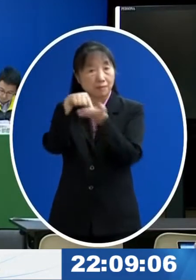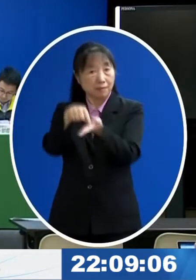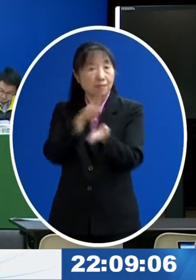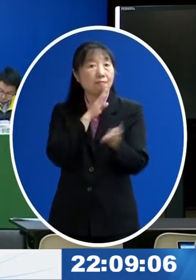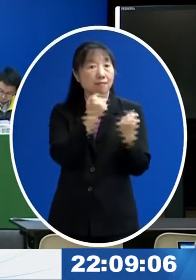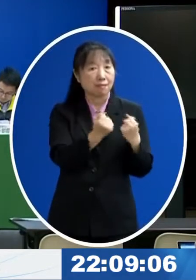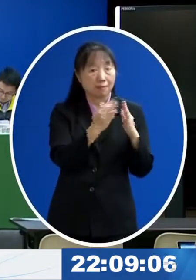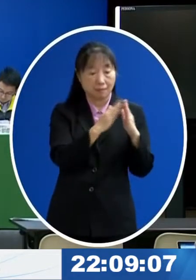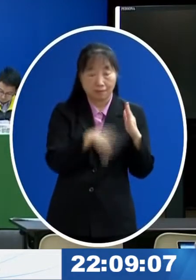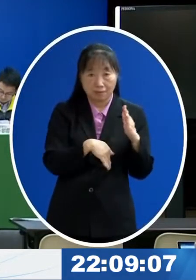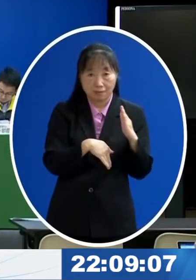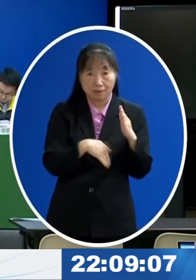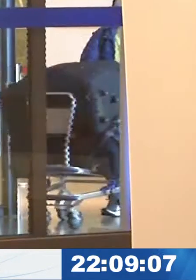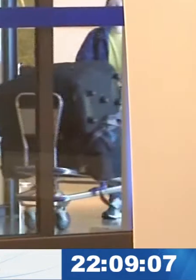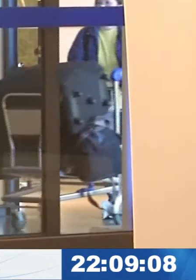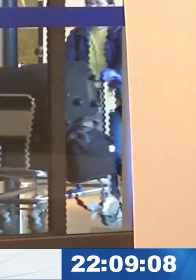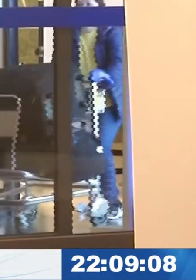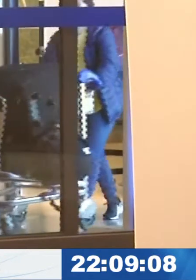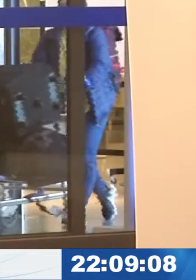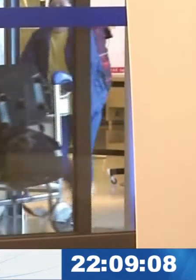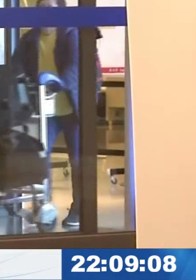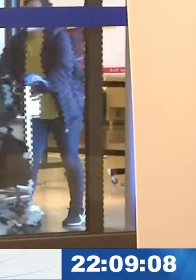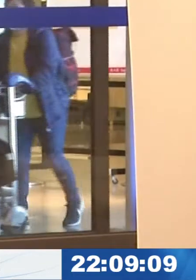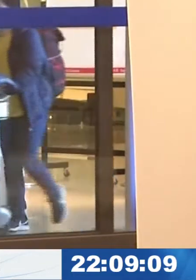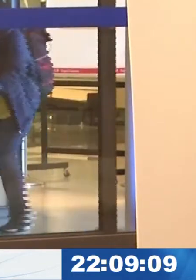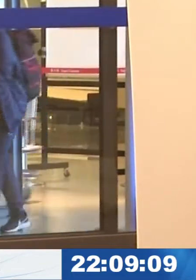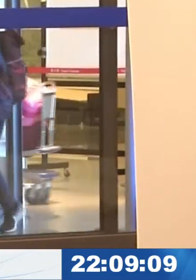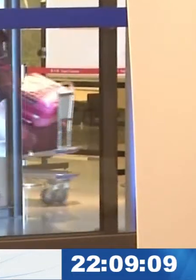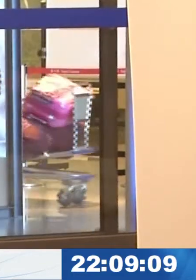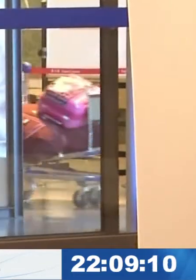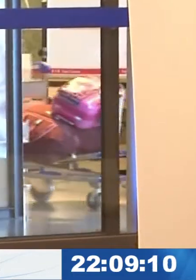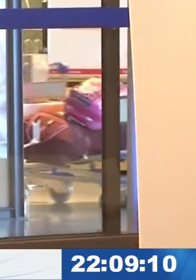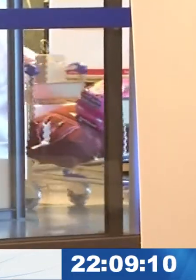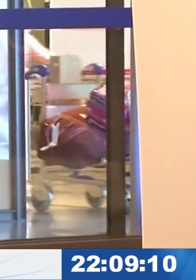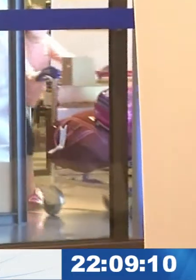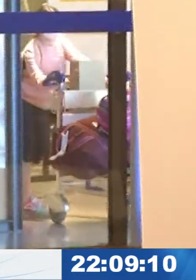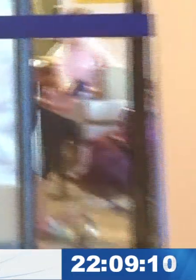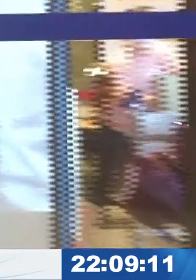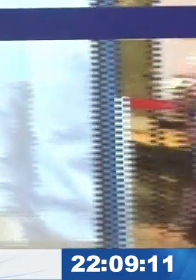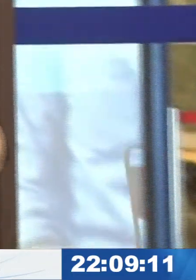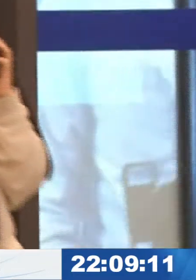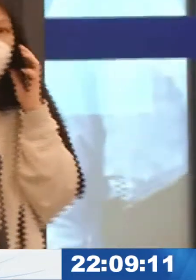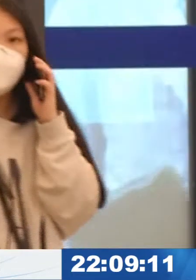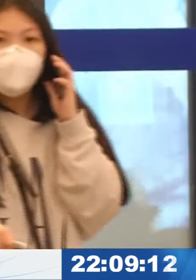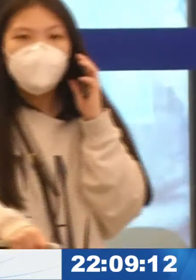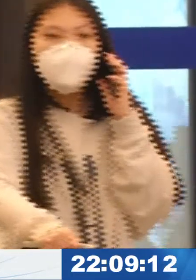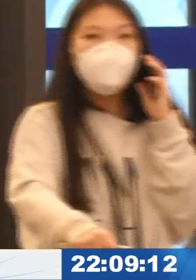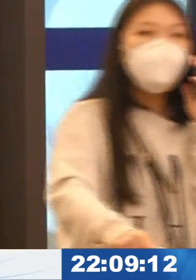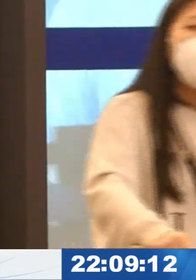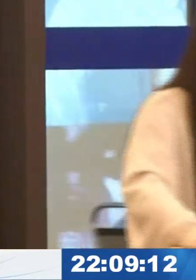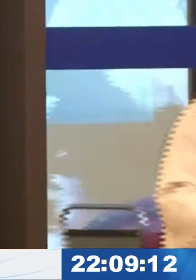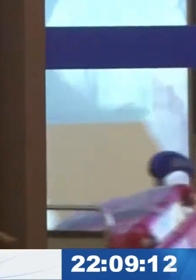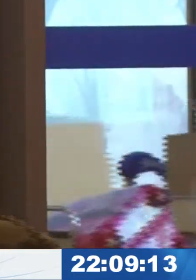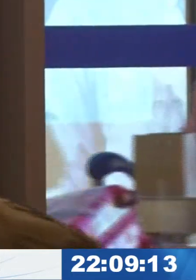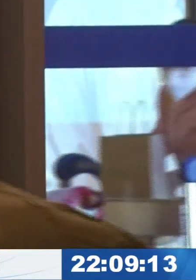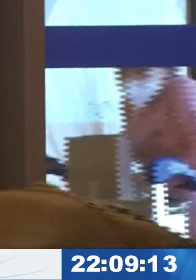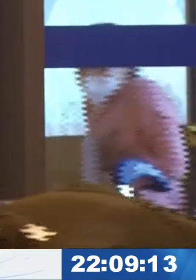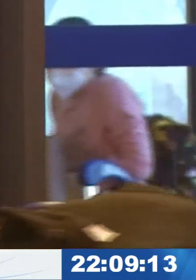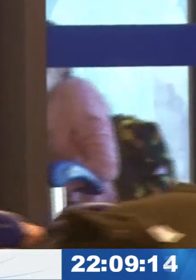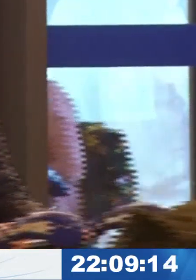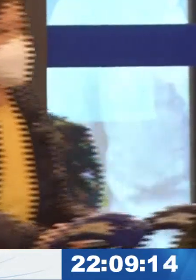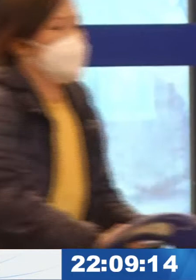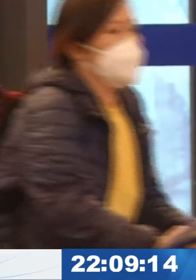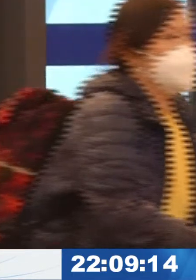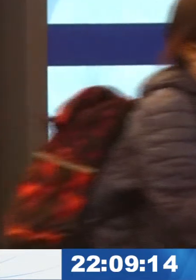或是在防疫旅馆里面做这个居家检疫。目前据知是有28位应该是